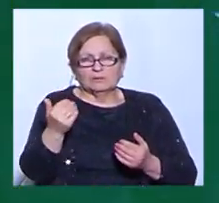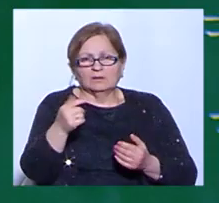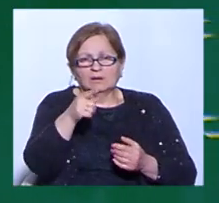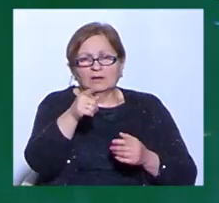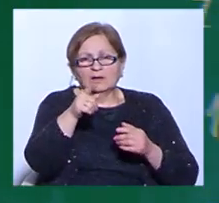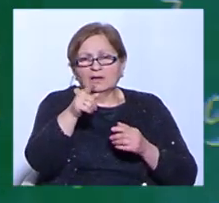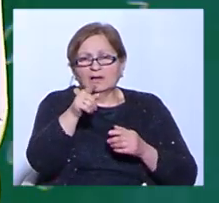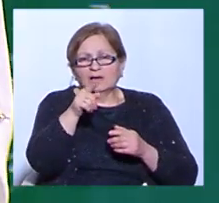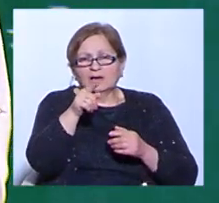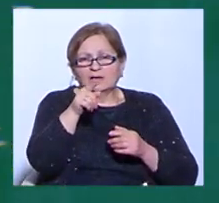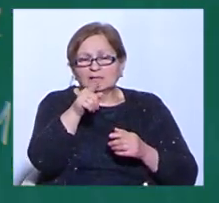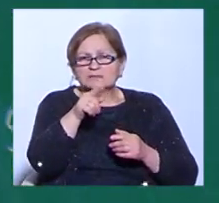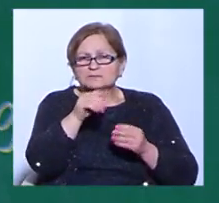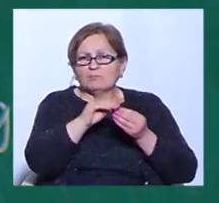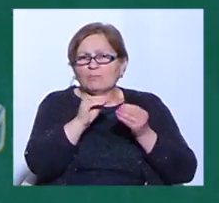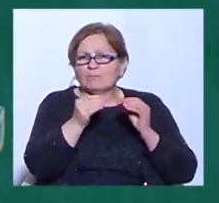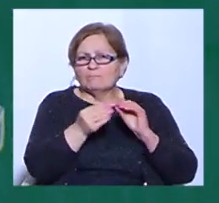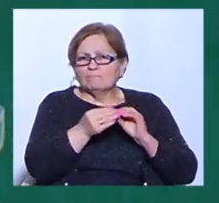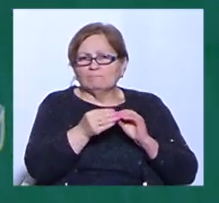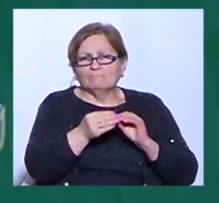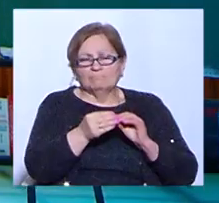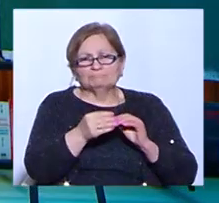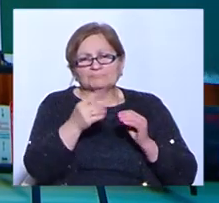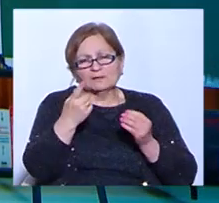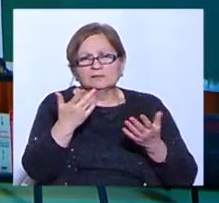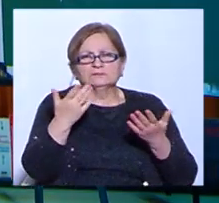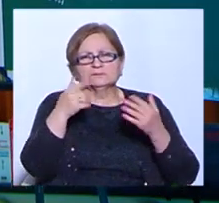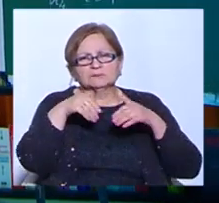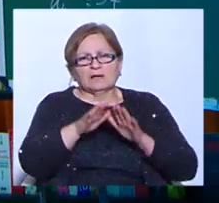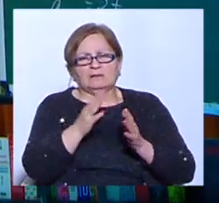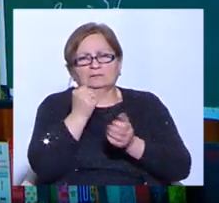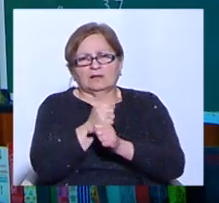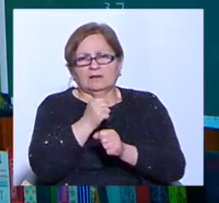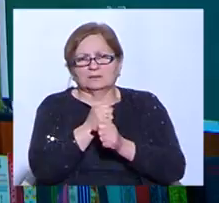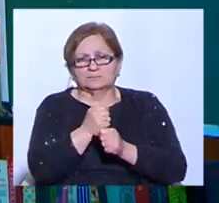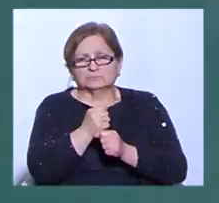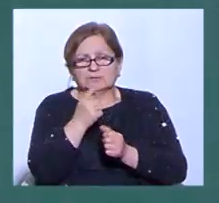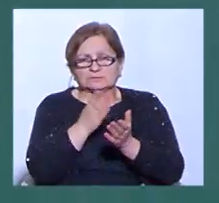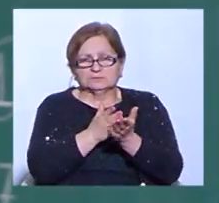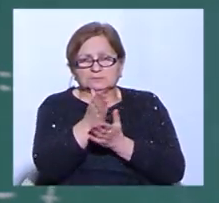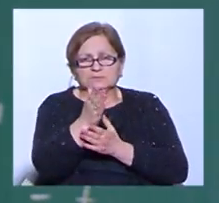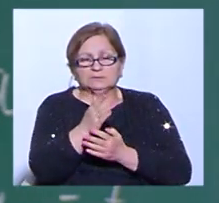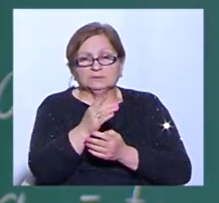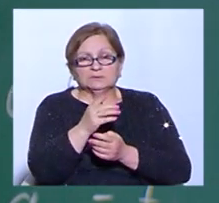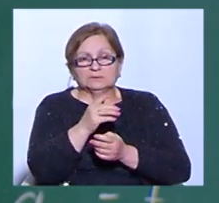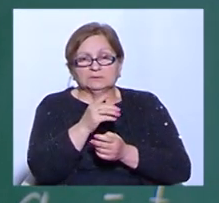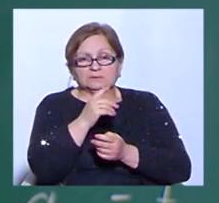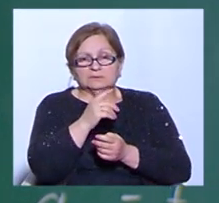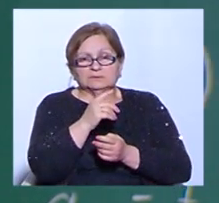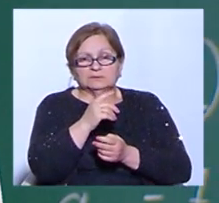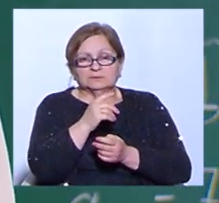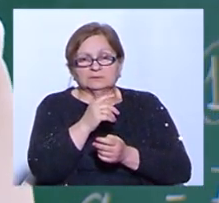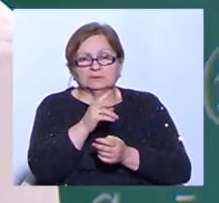პრობლემა გაეკეთებინა და ამოიხსნა ესეთი გზით. ნახეთ, პირველი ფიჭის ექსკუთხედის ირგვლივ ფიჭაზე